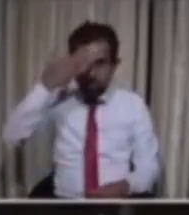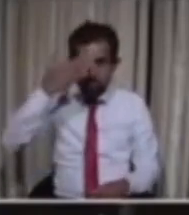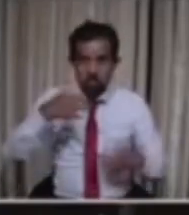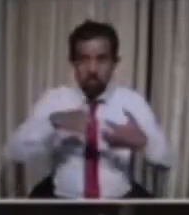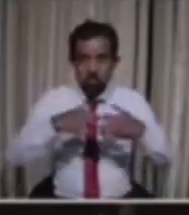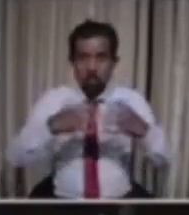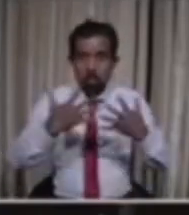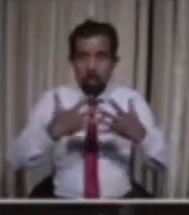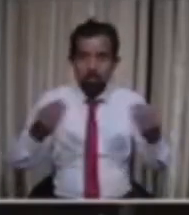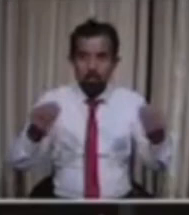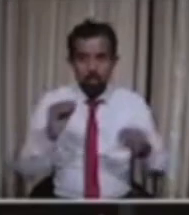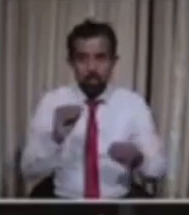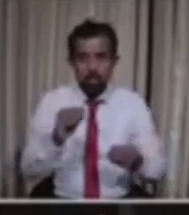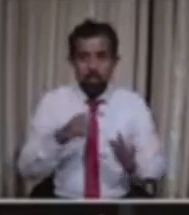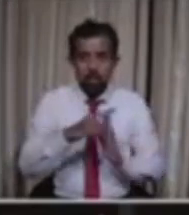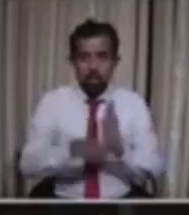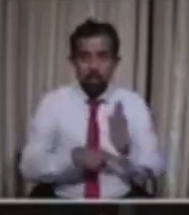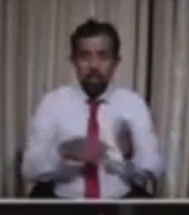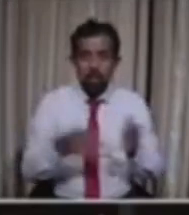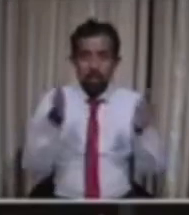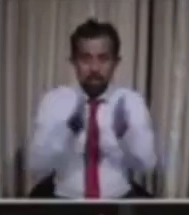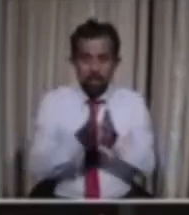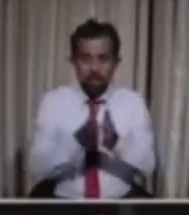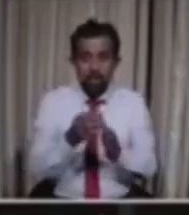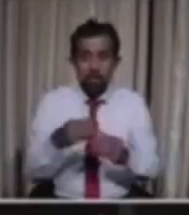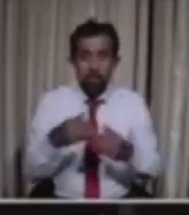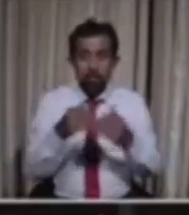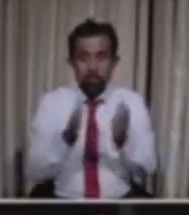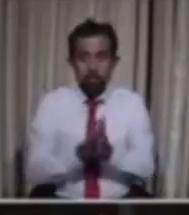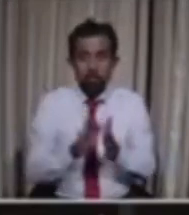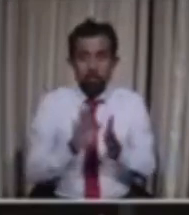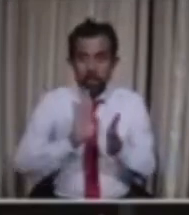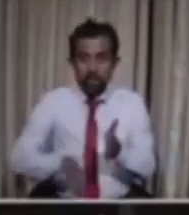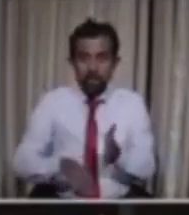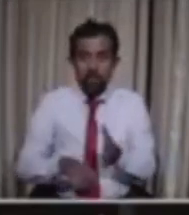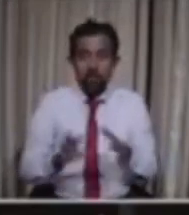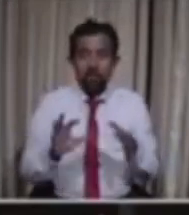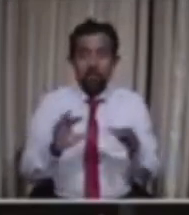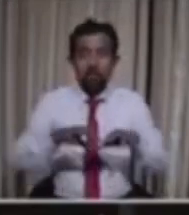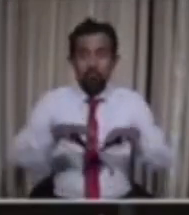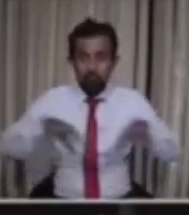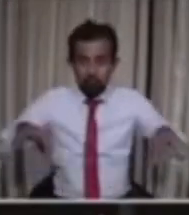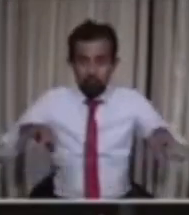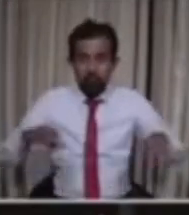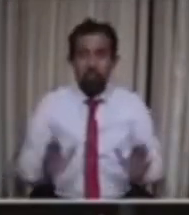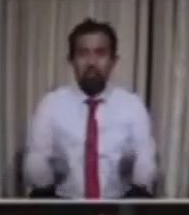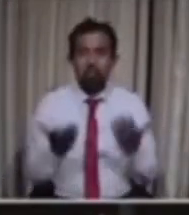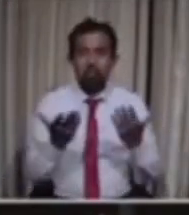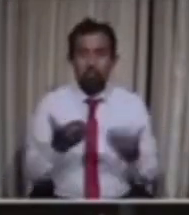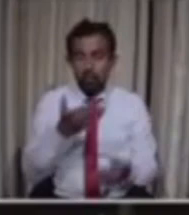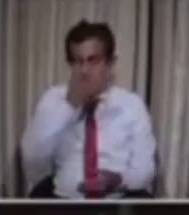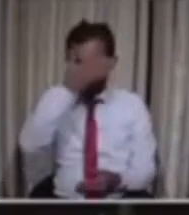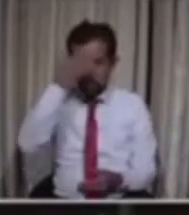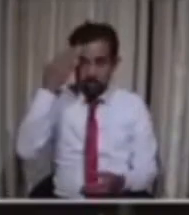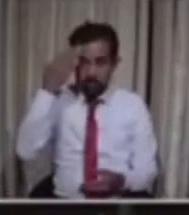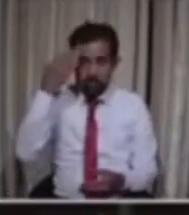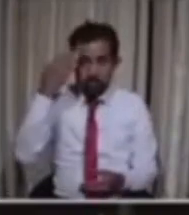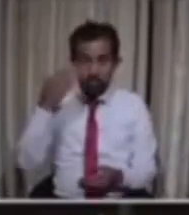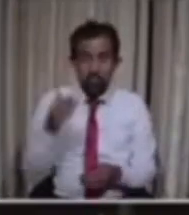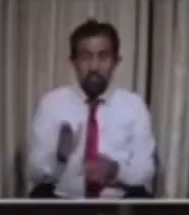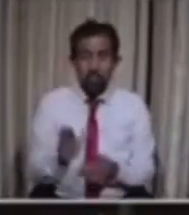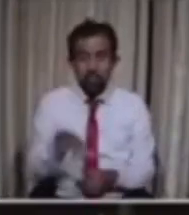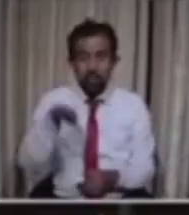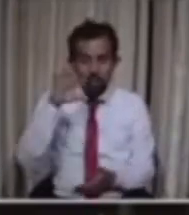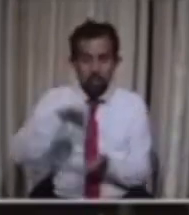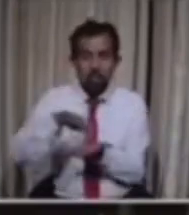முறைமையை ஒழித்து ஒரு சமஸ்தி அரசியலமைப்பை கொண்டு வர வேண்டும் தமிழ் தேசத்தை அங்கீகரித்த அடிப்படையில். அதற்கு அப்பாலே உங்களுடைய தேசத்துக்குள் இருக்கின்ற இந்த